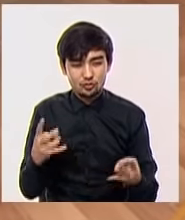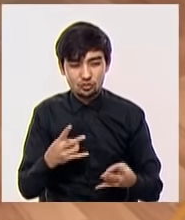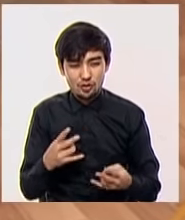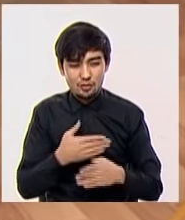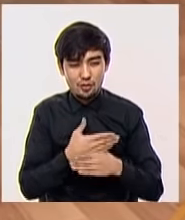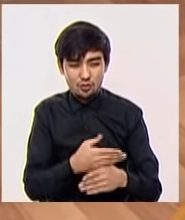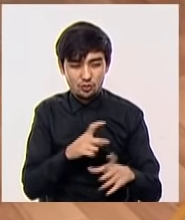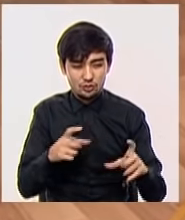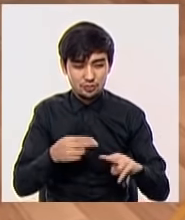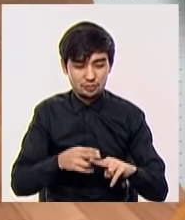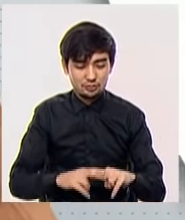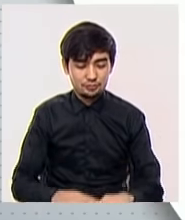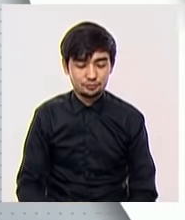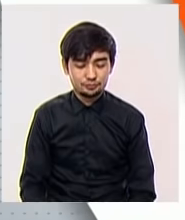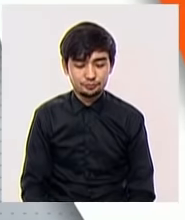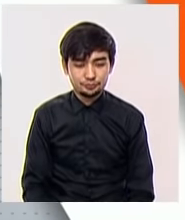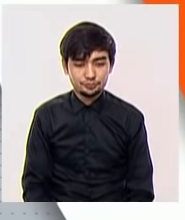люди